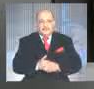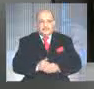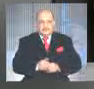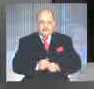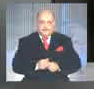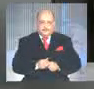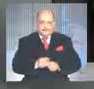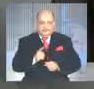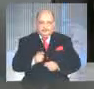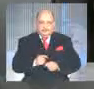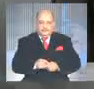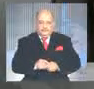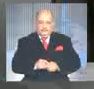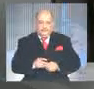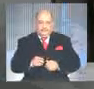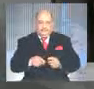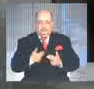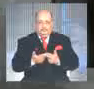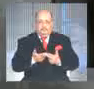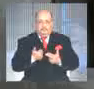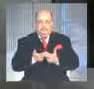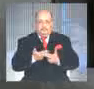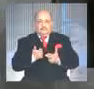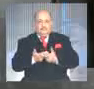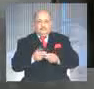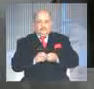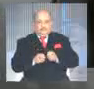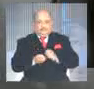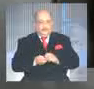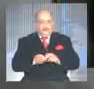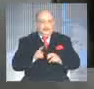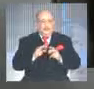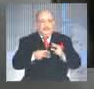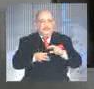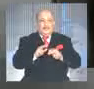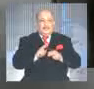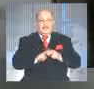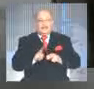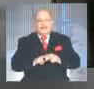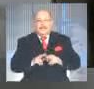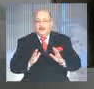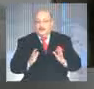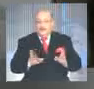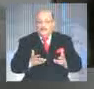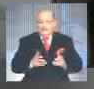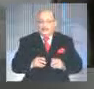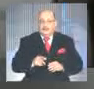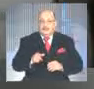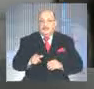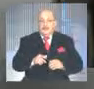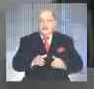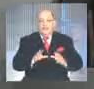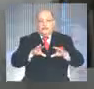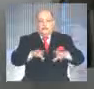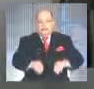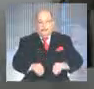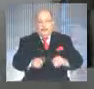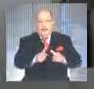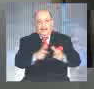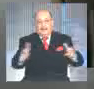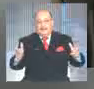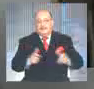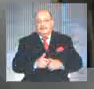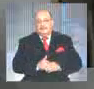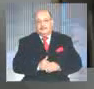عدة إشكاليات ودعم منظومة السكر وهذه الاستراتيجية اللي إن شاء الله باش تشمل كافة الشمال